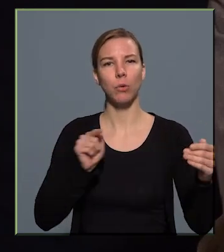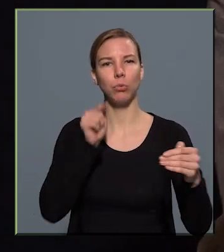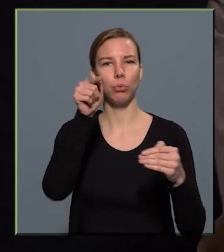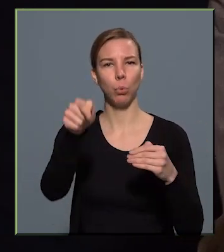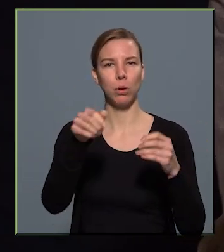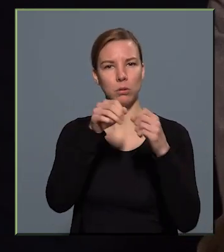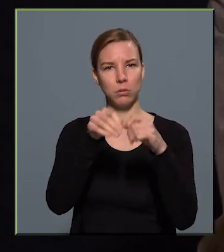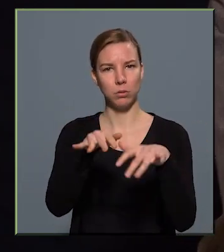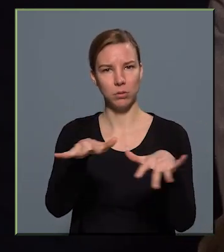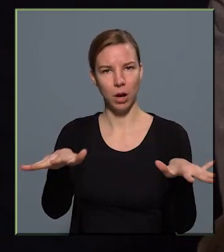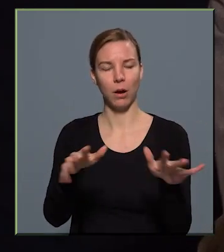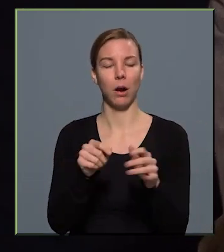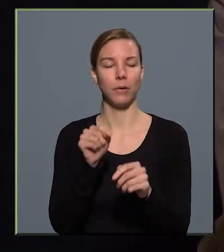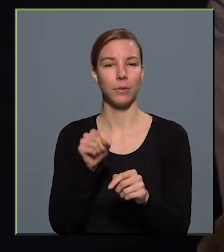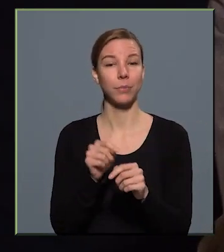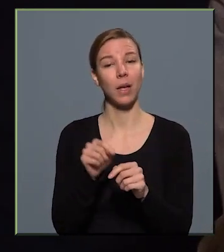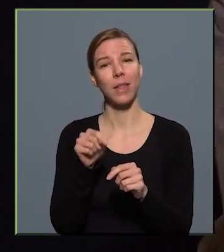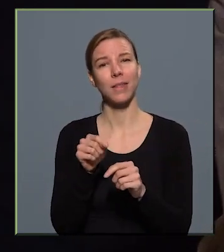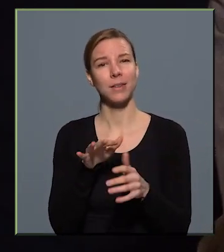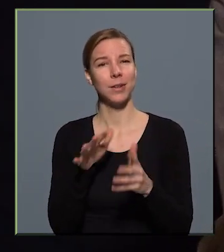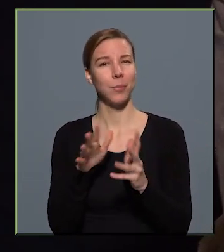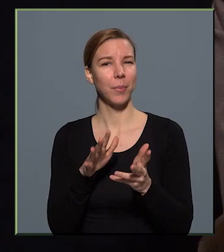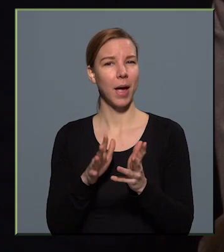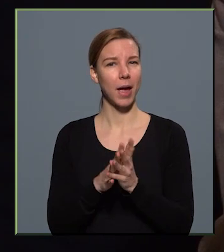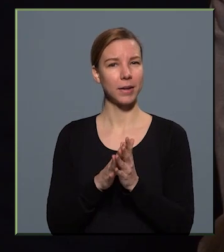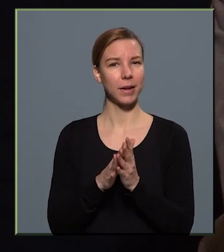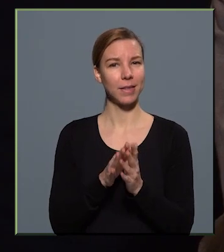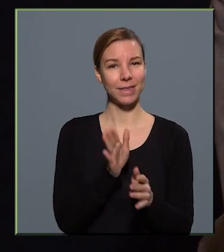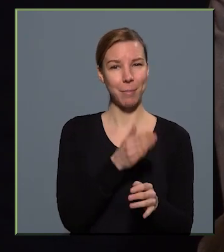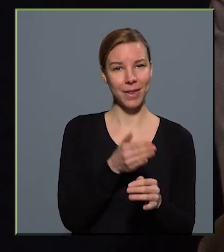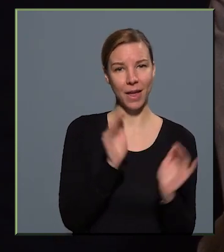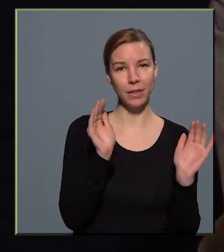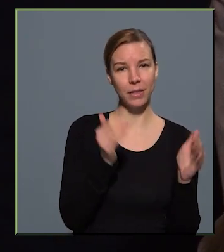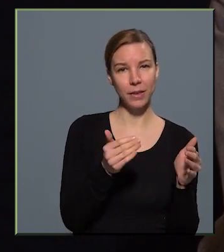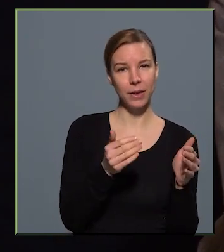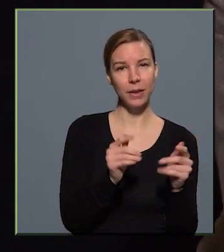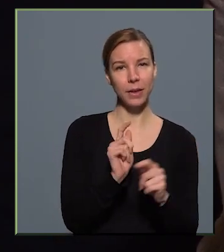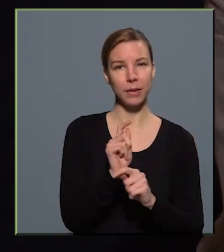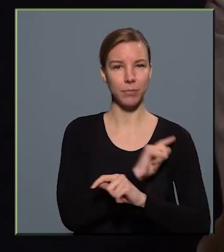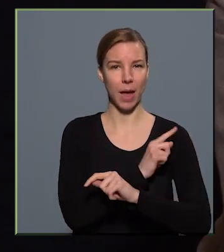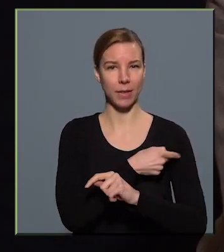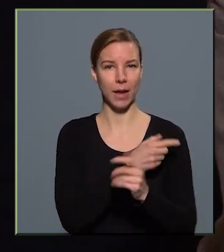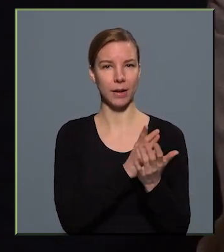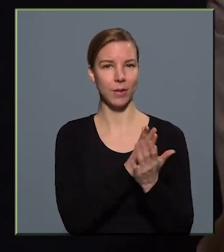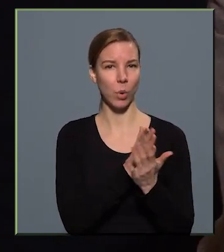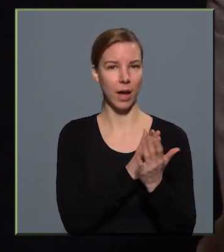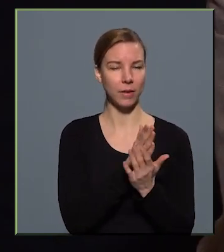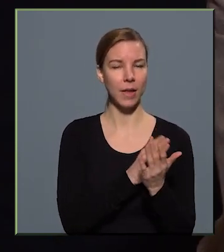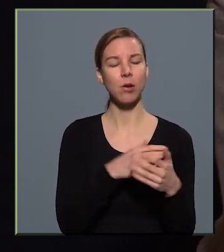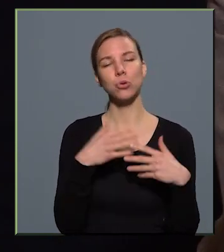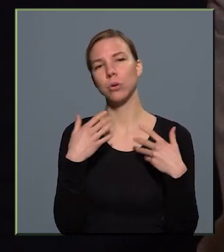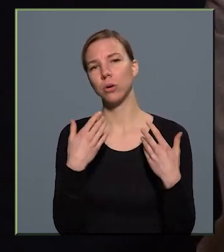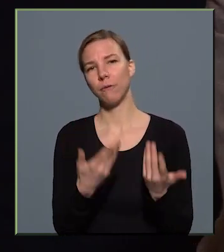átnyúlnak. Itt ez mennyire tekinthető nemzeti energia szolgáltatásnak,